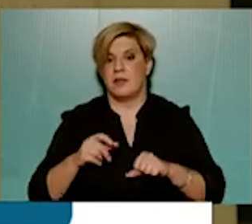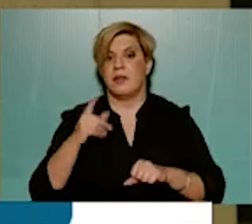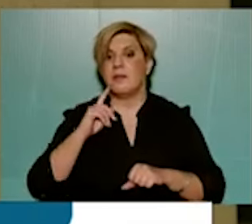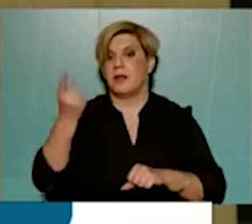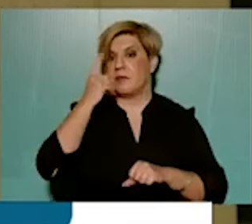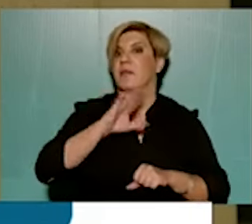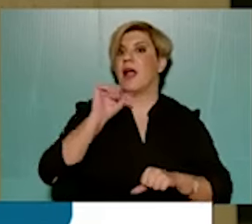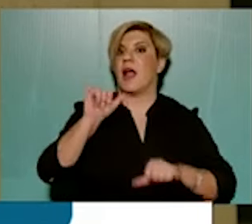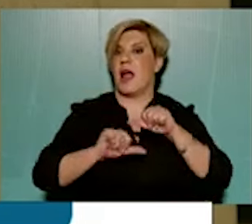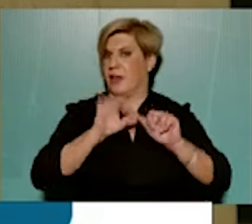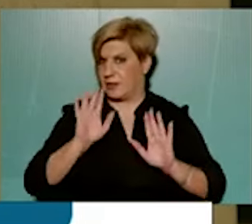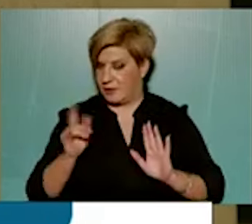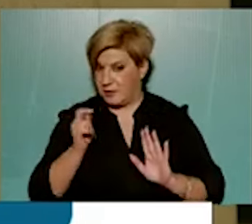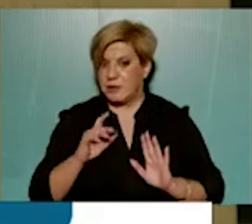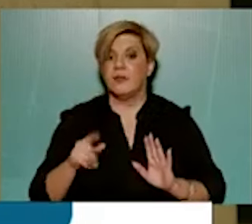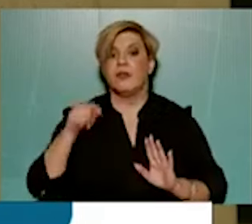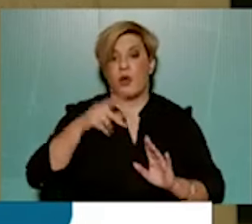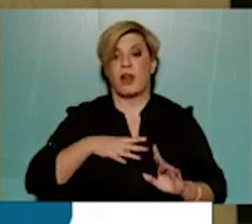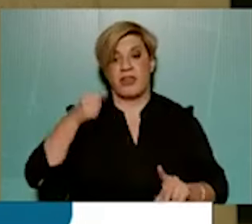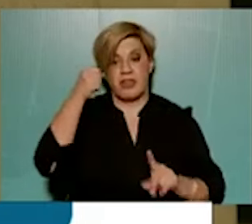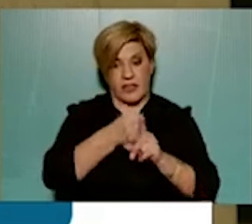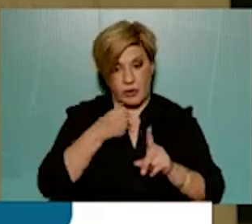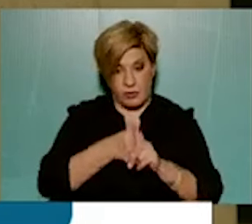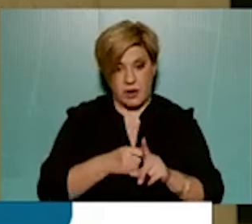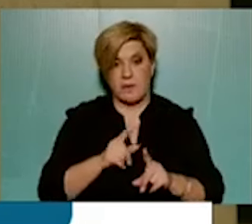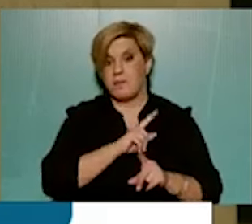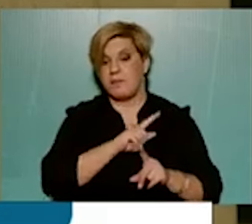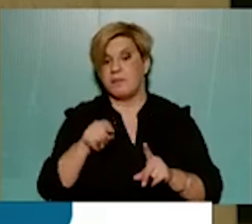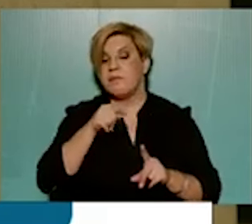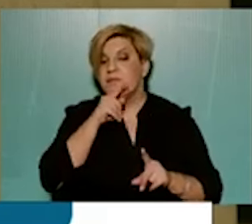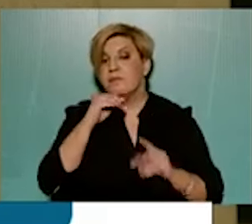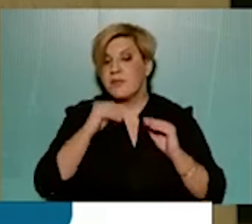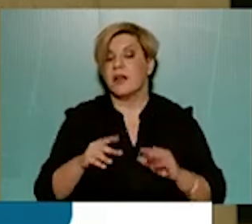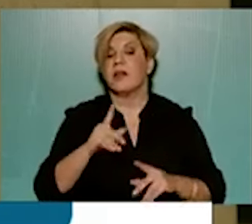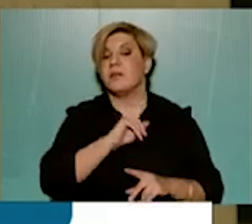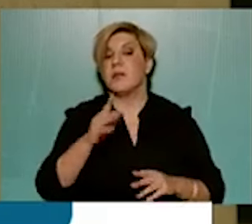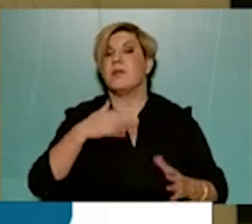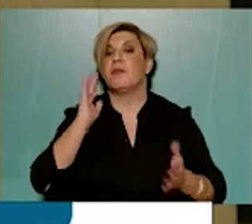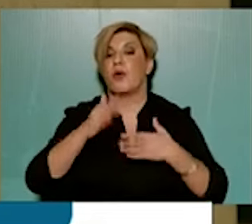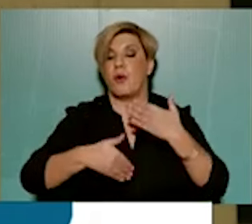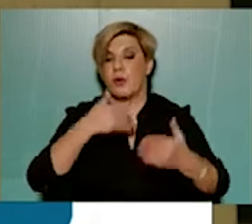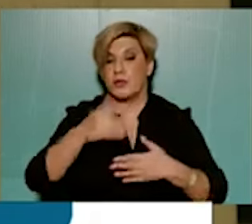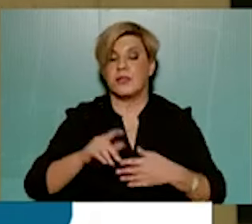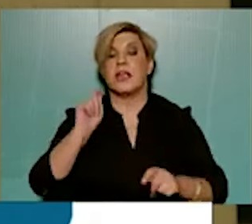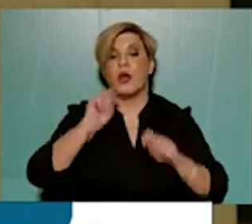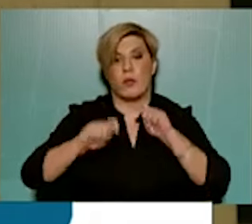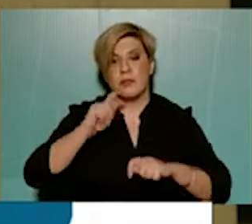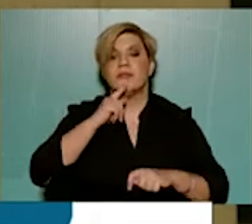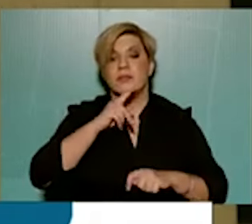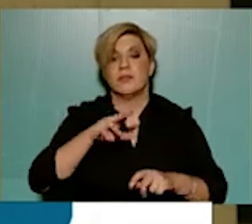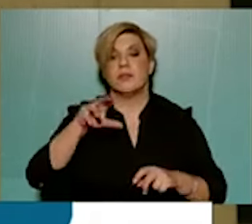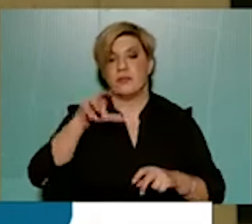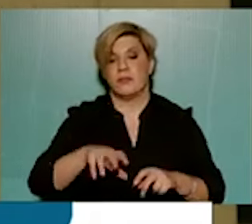πάλι κριτική ο Δήμαρχος, τώρα διεκδικούμε να μην, σε αυτό το σύστημα να μην προχωρήσει η υλοποίηση αυτού του εγκεκριμένου